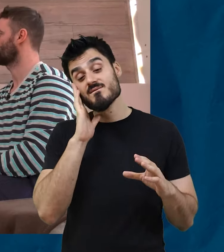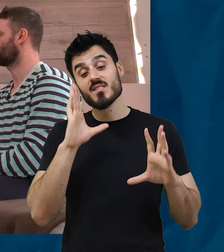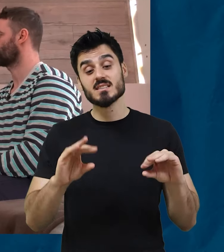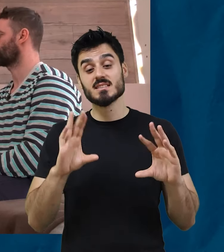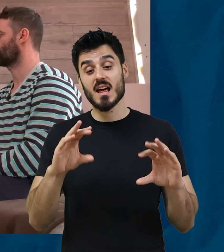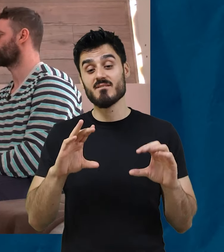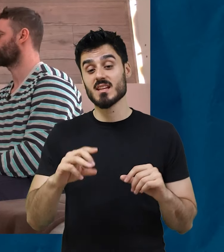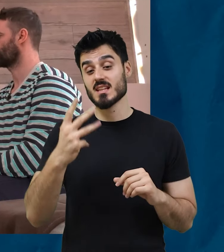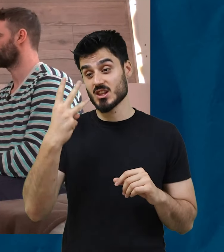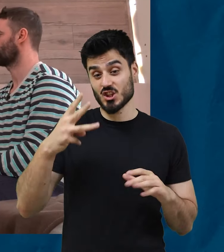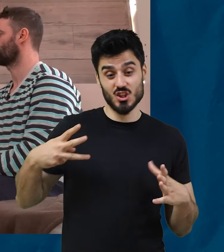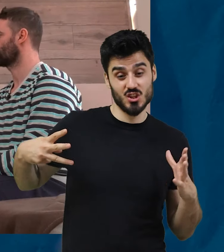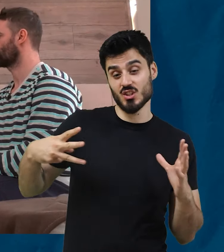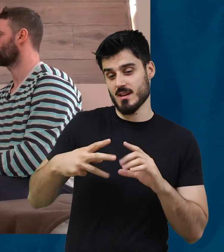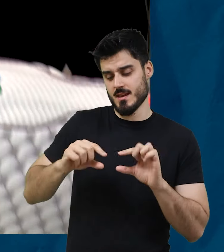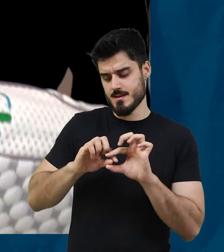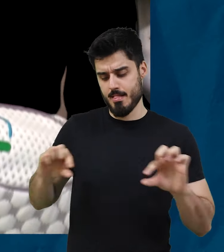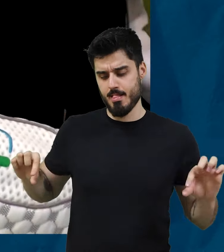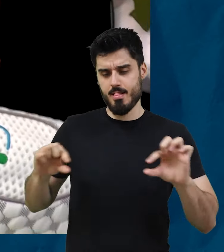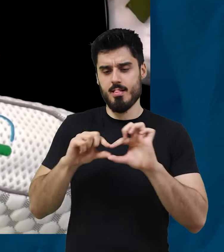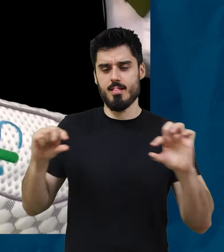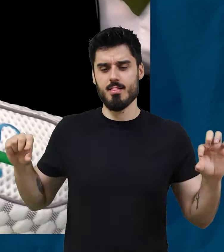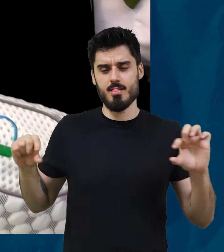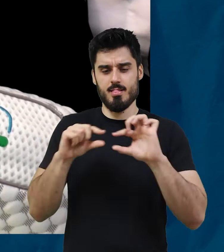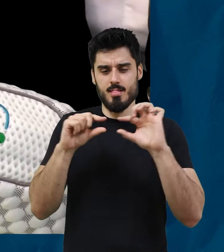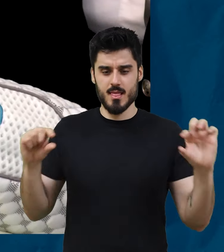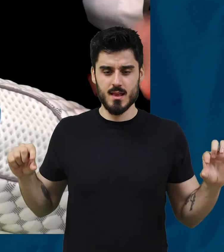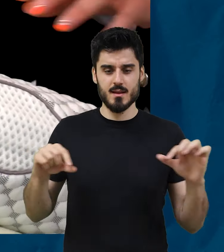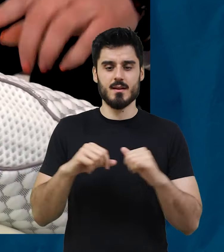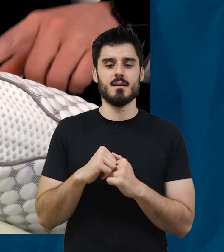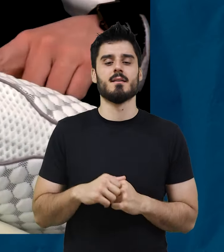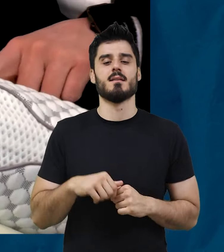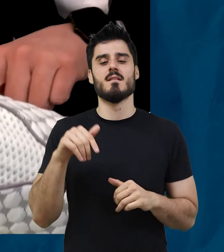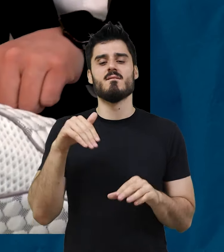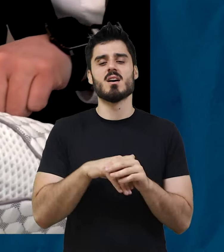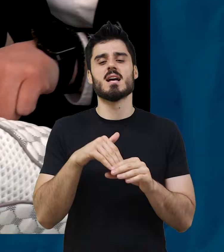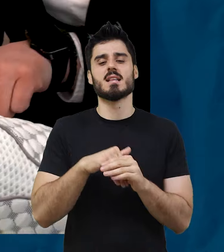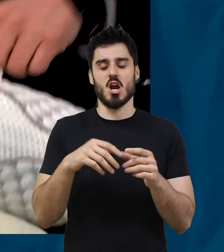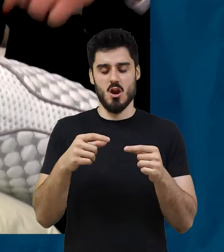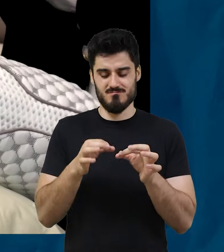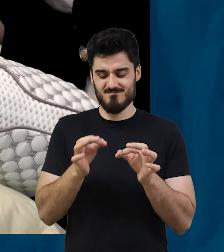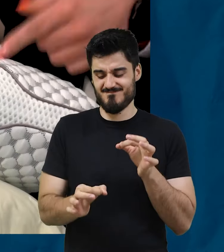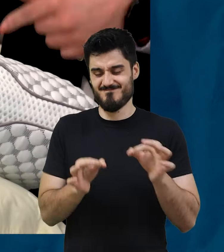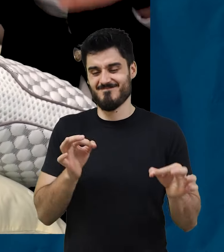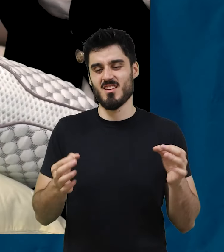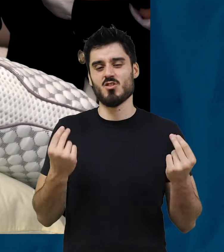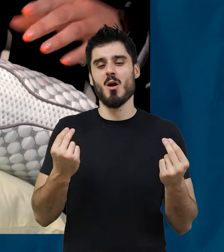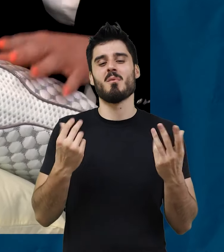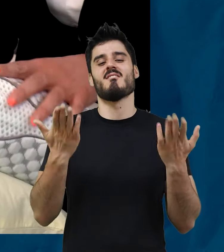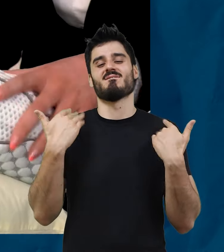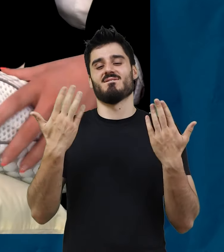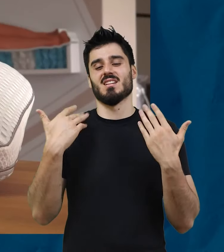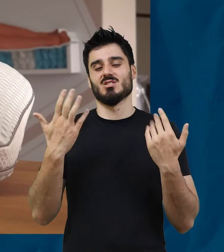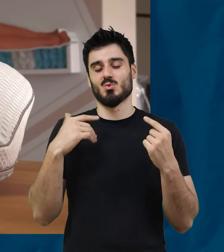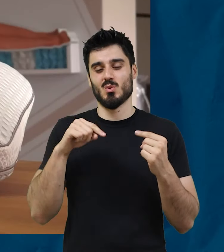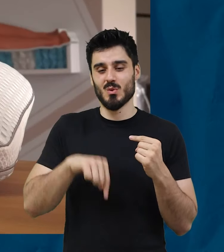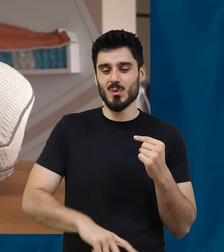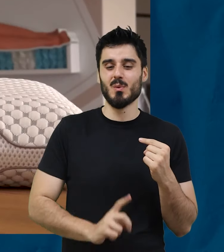Възглавница 3-Action Man, която е с мемори пиана, вътре с отвори за добра вентилация на